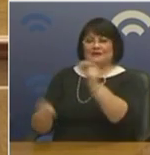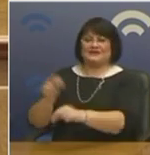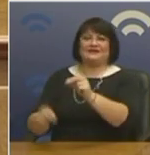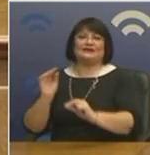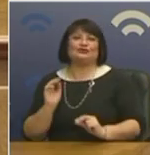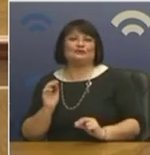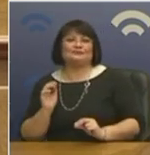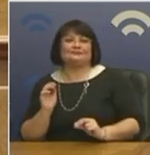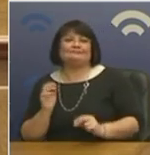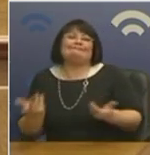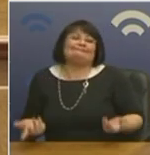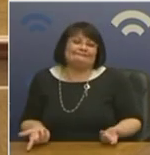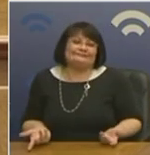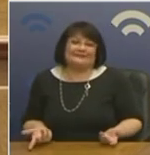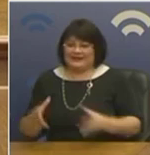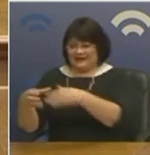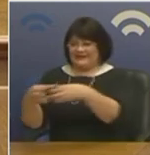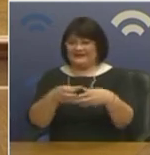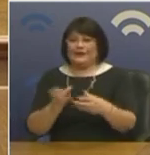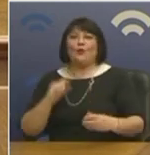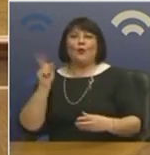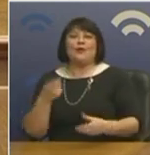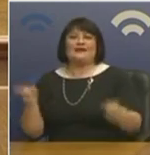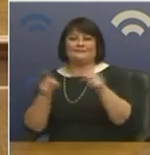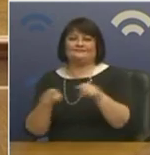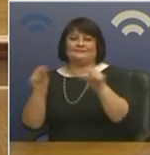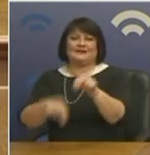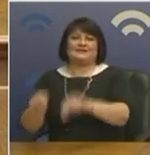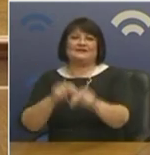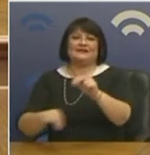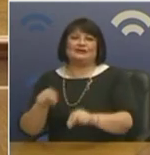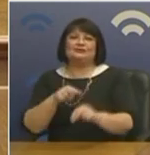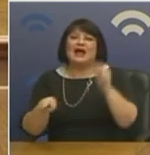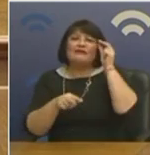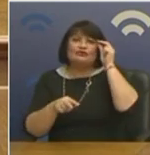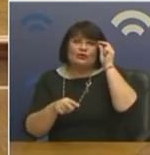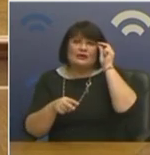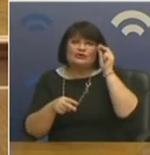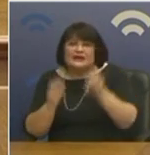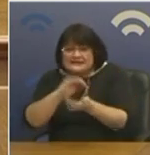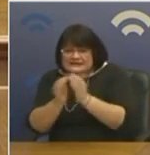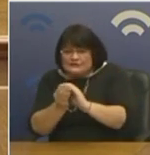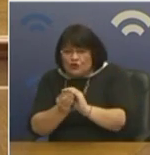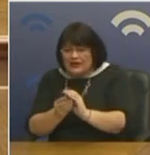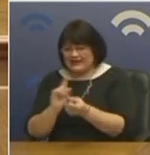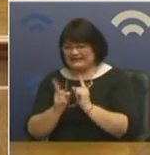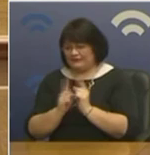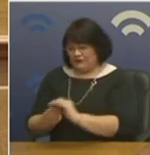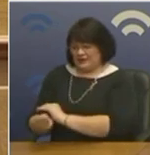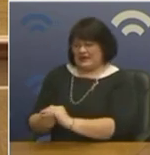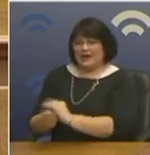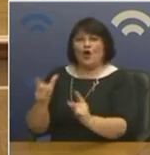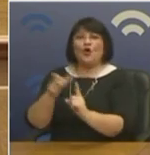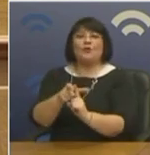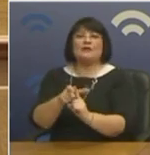αλλά βάζαμε έναν κεντροδεξιό για να ψηφίσουμε όλοι μαζί. Αν αυτό δεν λέγεται συμπαιγνία ή συμφωνία κάτω από το τραπέζι ή ομοιρία του